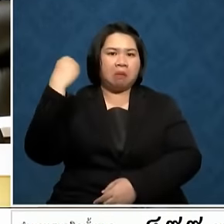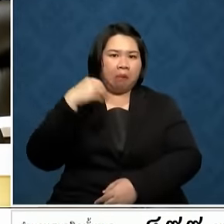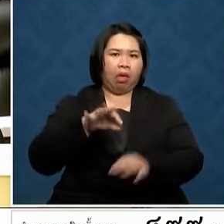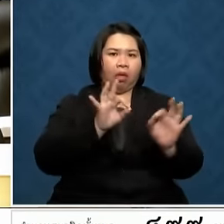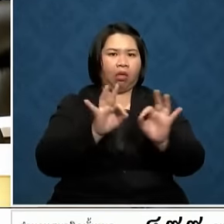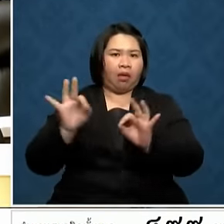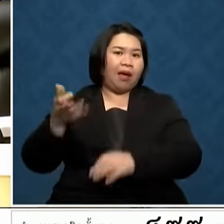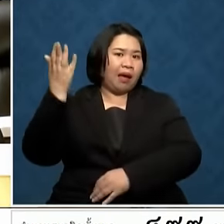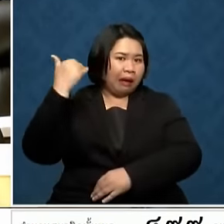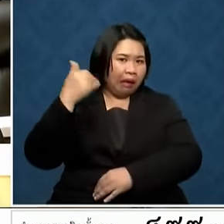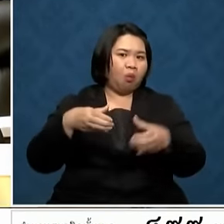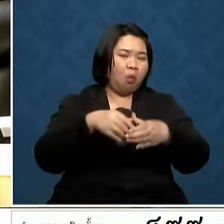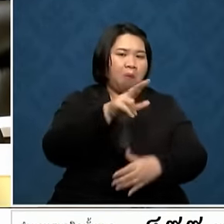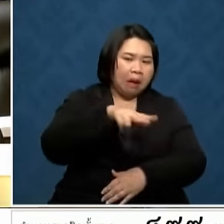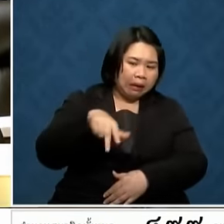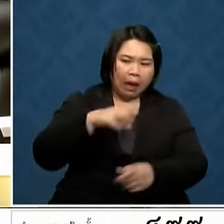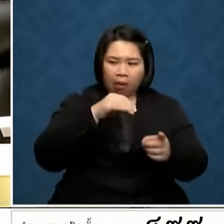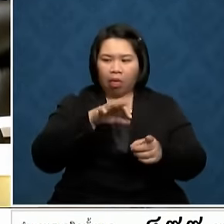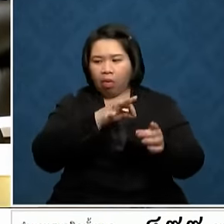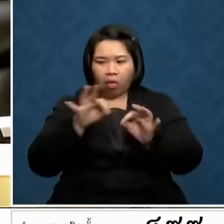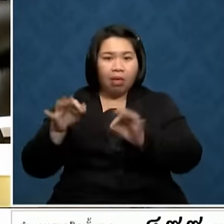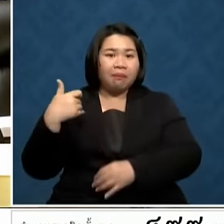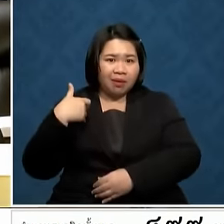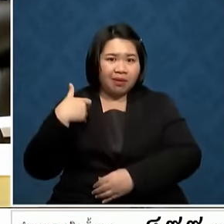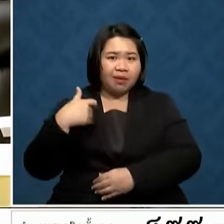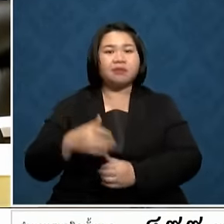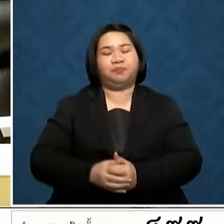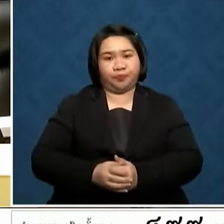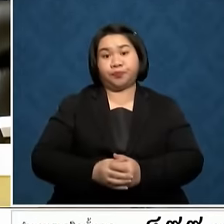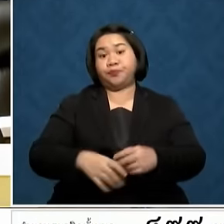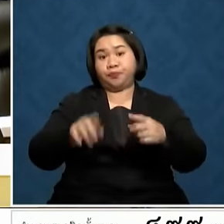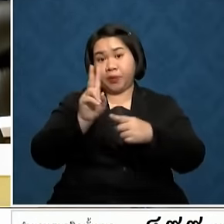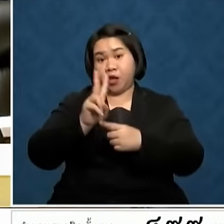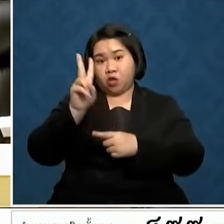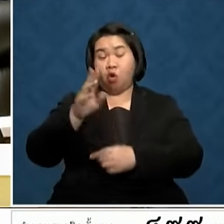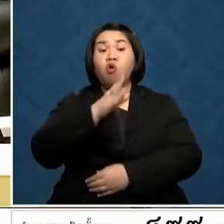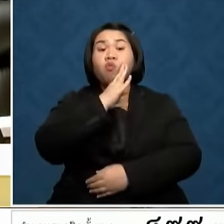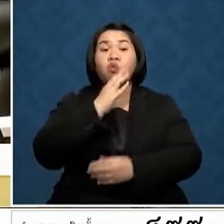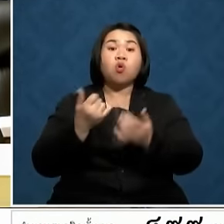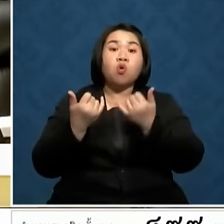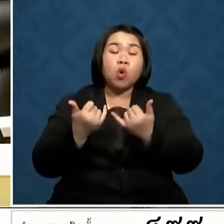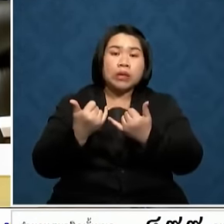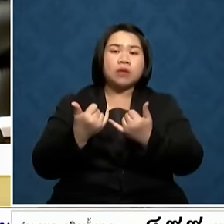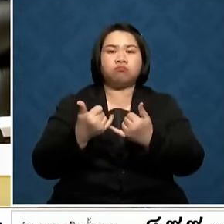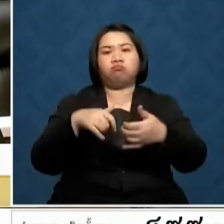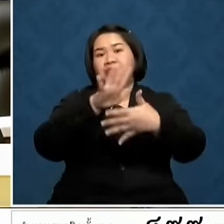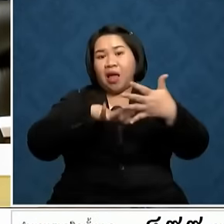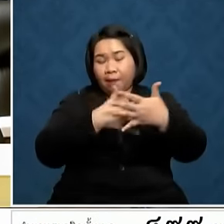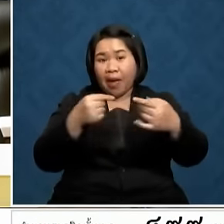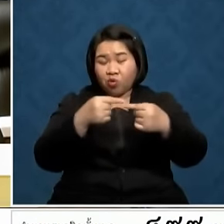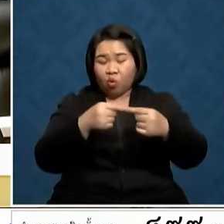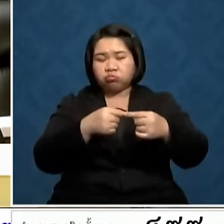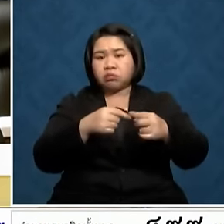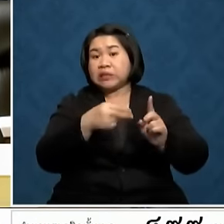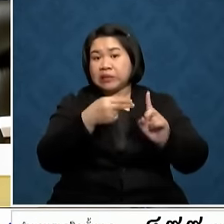กวาจะมาเป็รฐบาแล้วก็ Deutschland อยู่ ควทกวนนี้ประการณที่ 2 ครัหากวนนี้ ท่สามารถเข็นนโยบาย Digital Wallet ออกมา